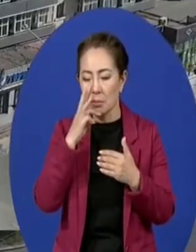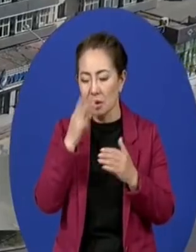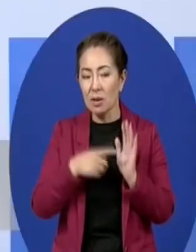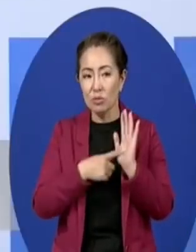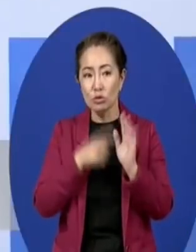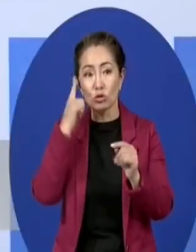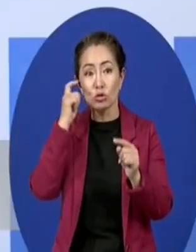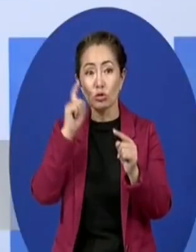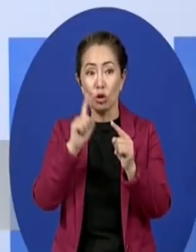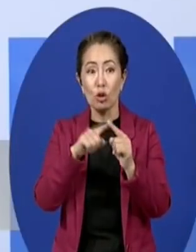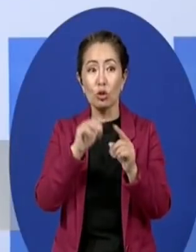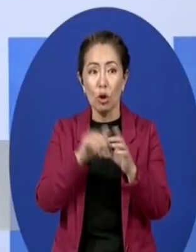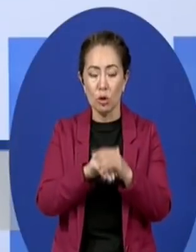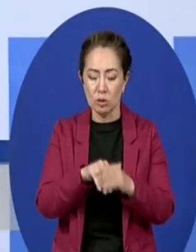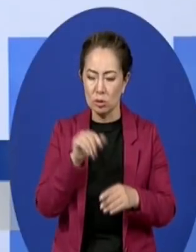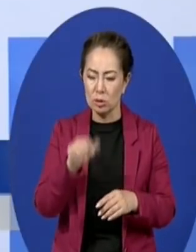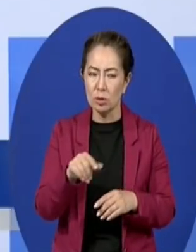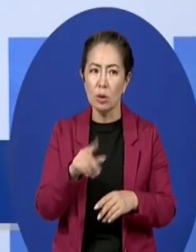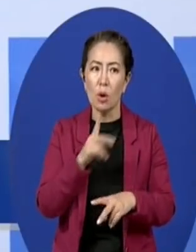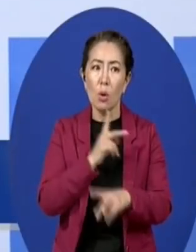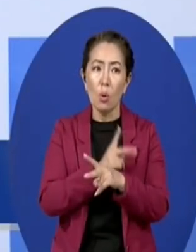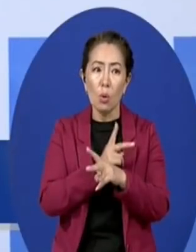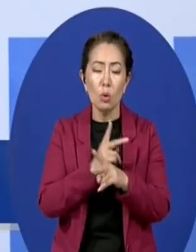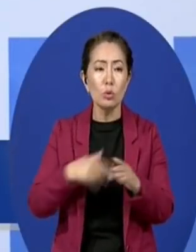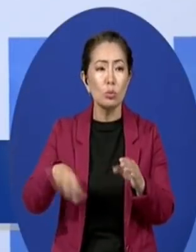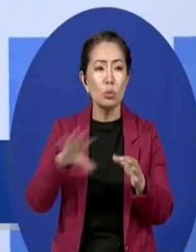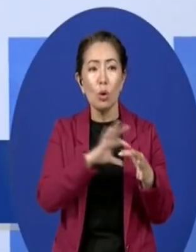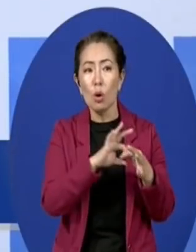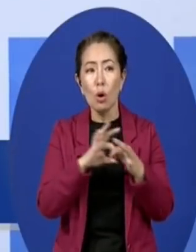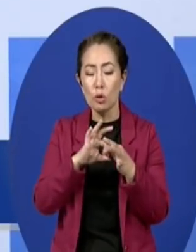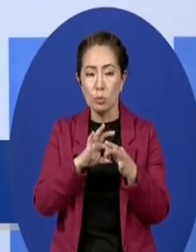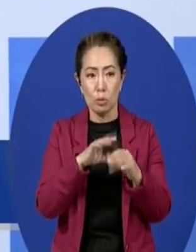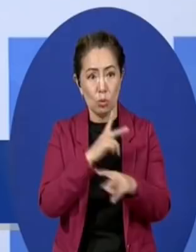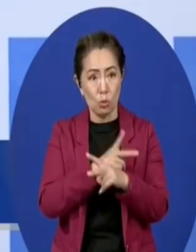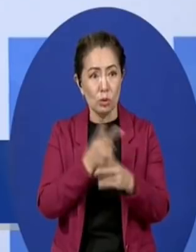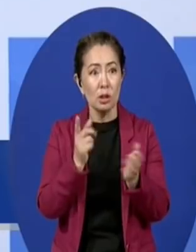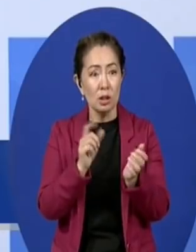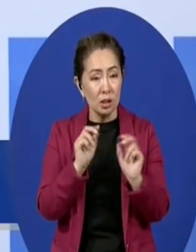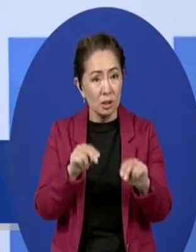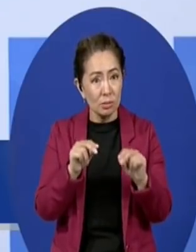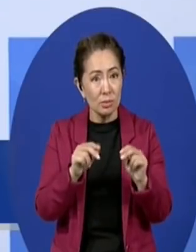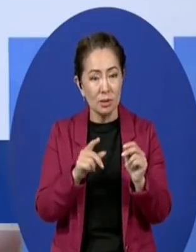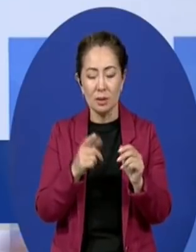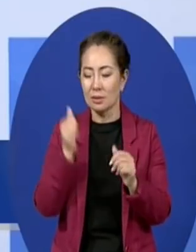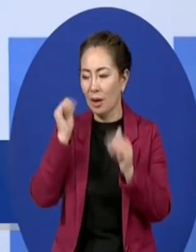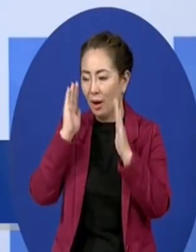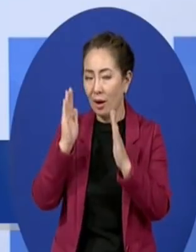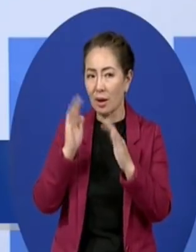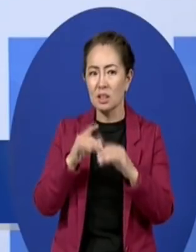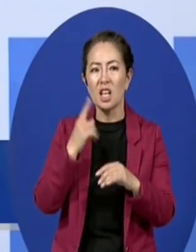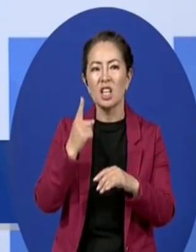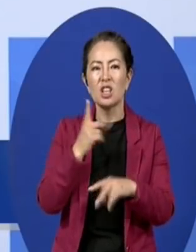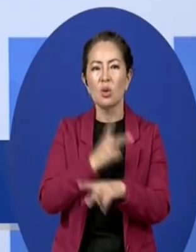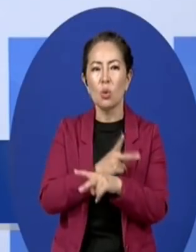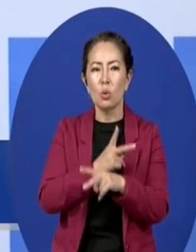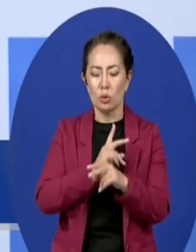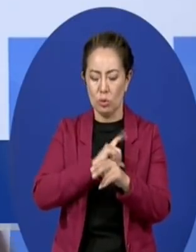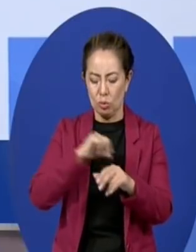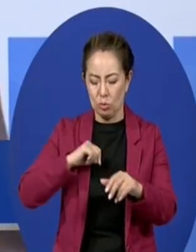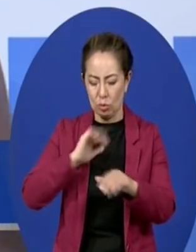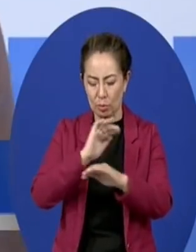байна. Тэр эдгээр хуулиудын хоорондоо уялдаатай хууль болгохын тулд маш их анхаарч Яг нэг хуулинд бидан